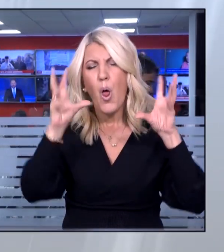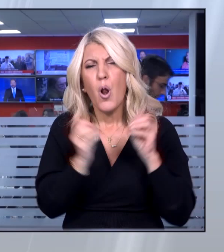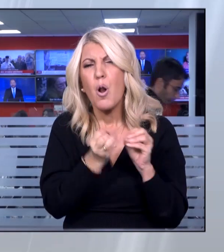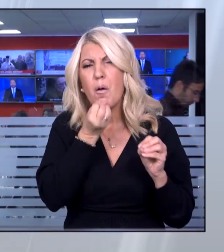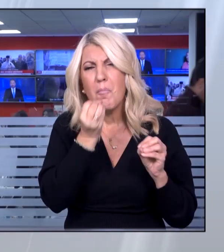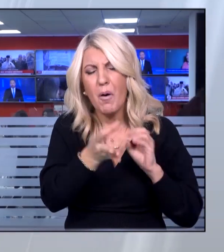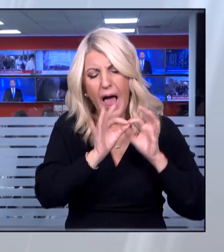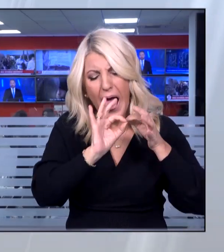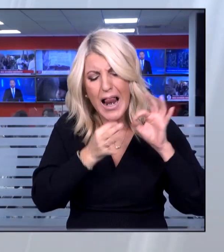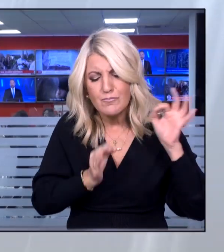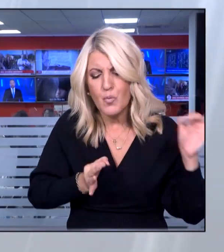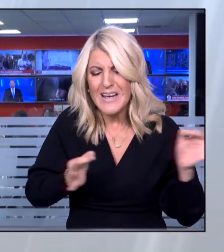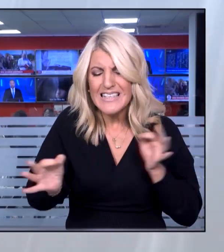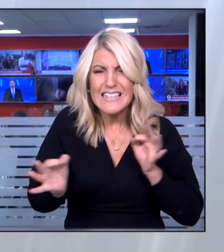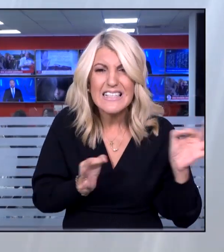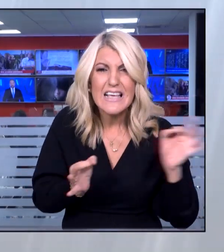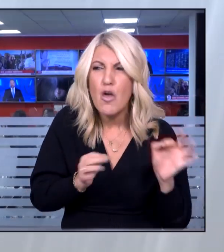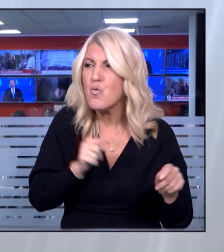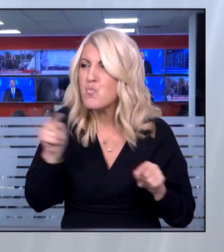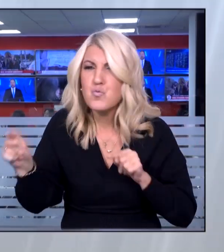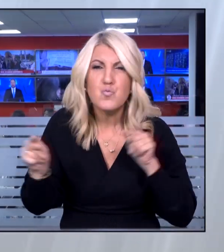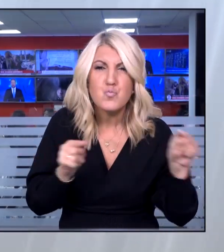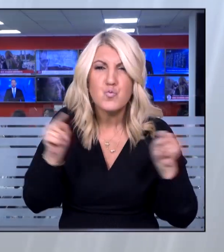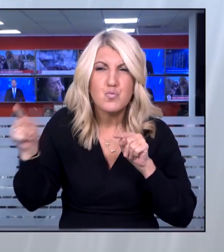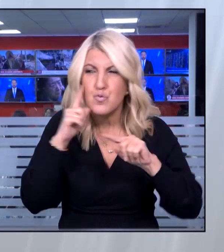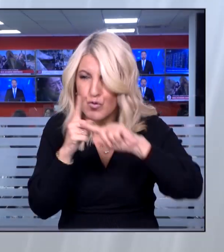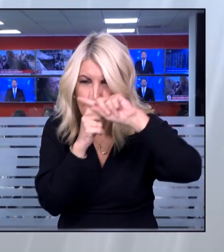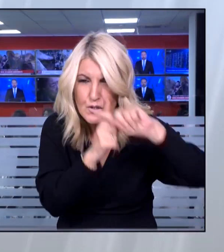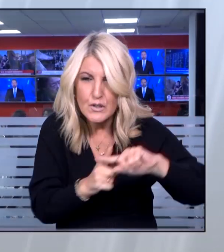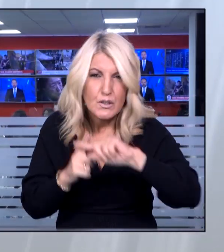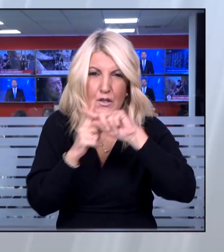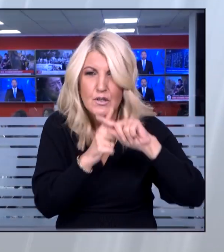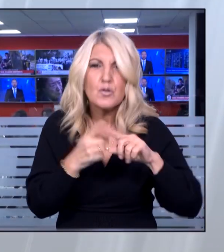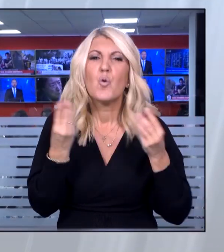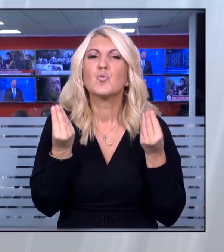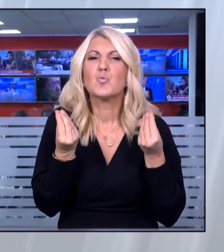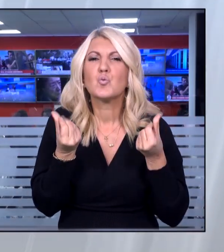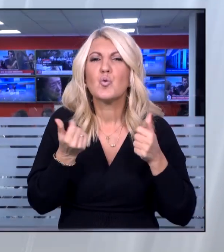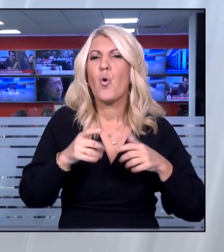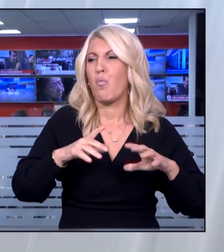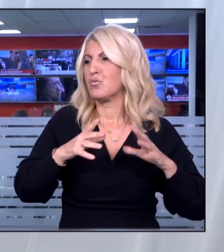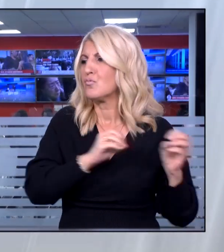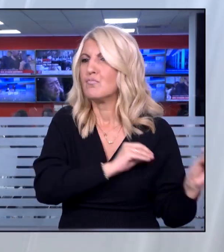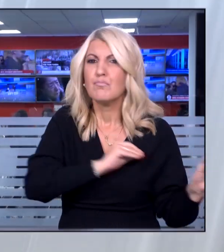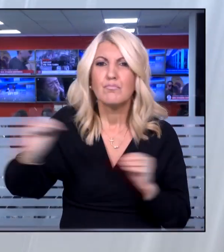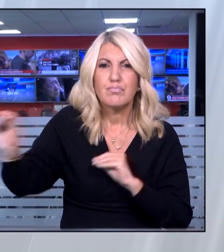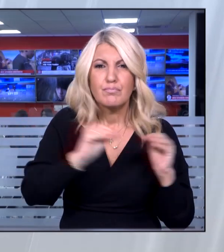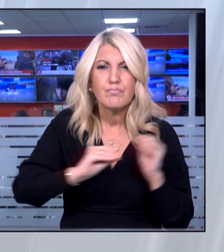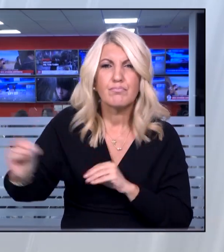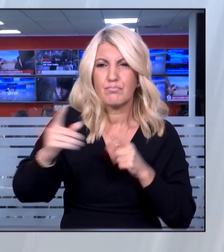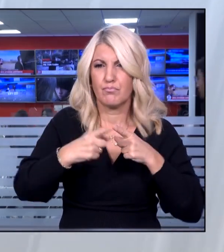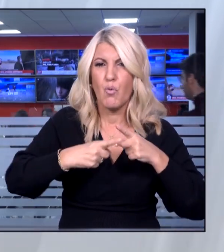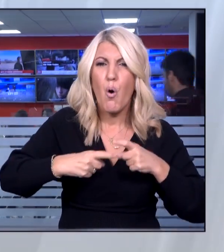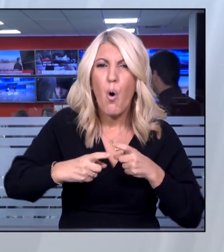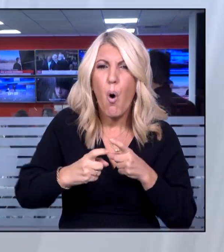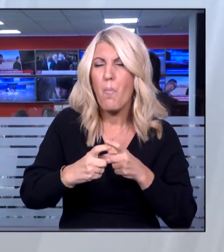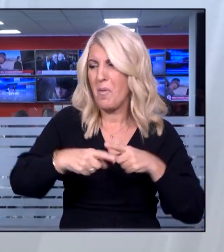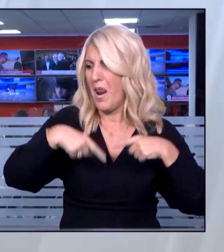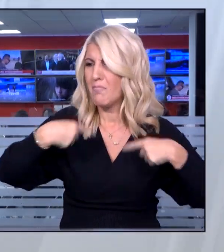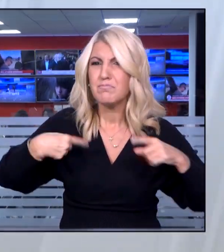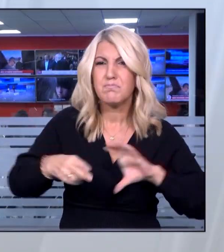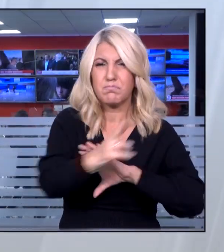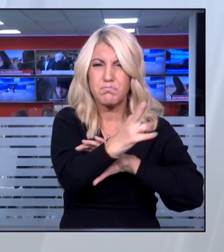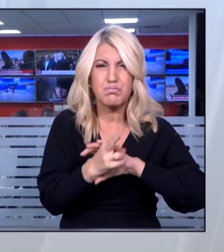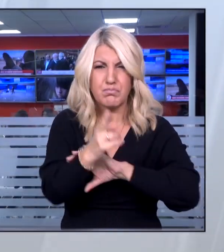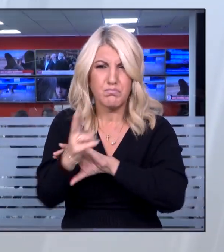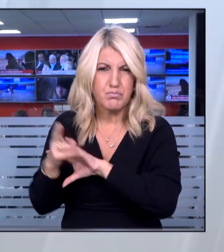στο Ιράν. Σε μια σελίδα περιγράφεται ο τρόπος μεταφοράς των πυρομαχικών που θα χρειαστούν. Σε άλλη, λεπτομέρειες για τις ασκήσεις με